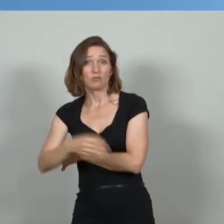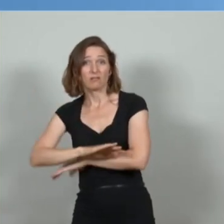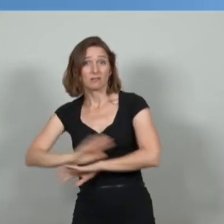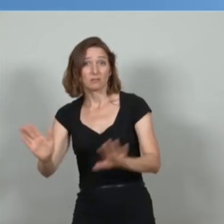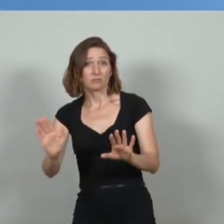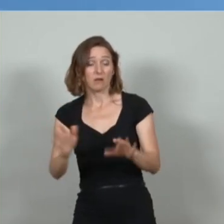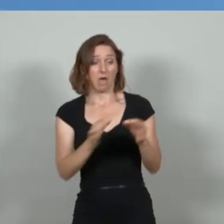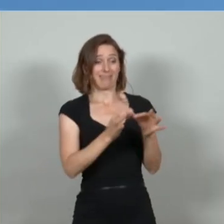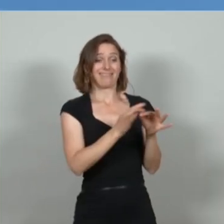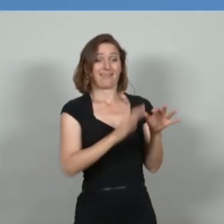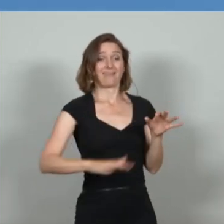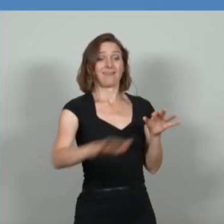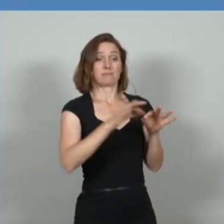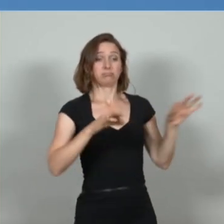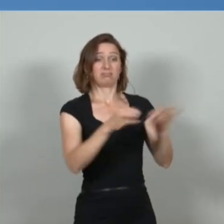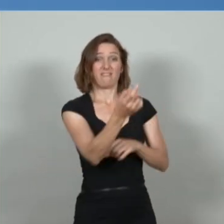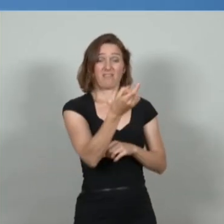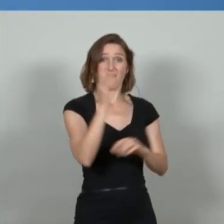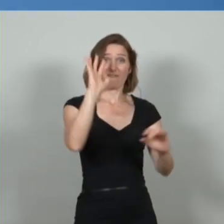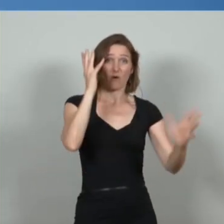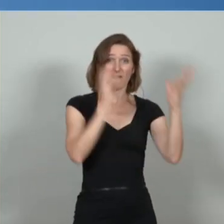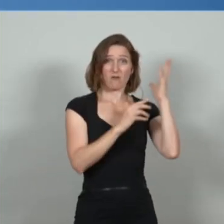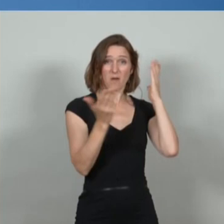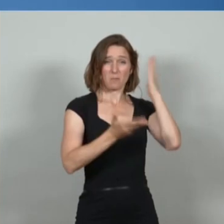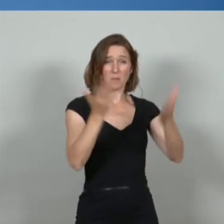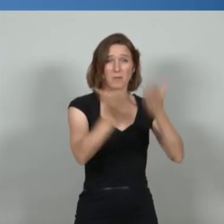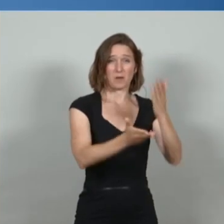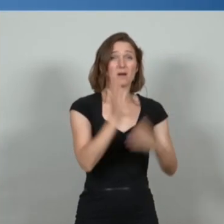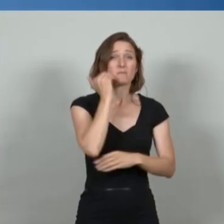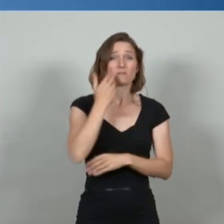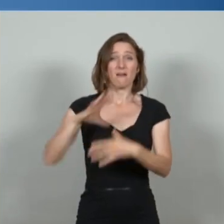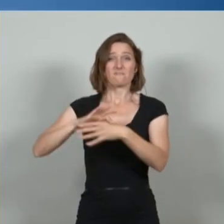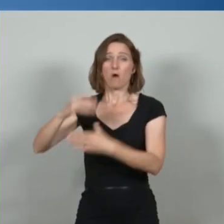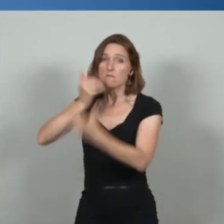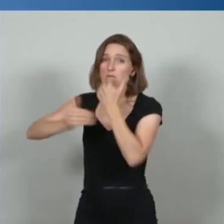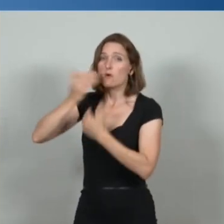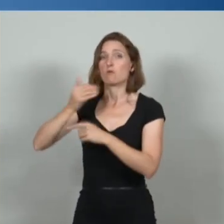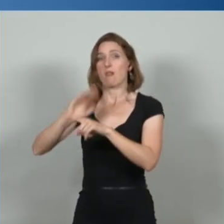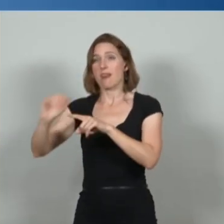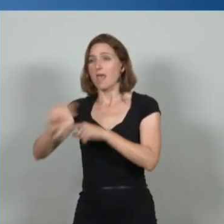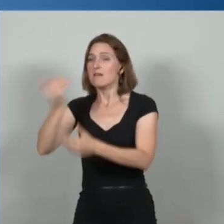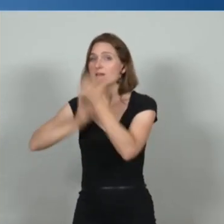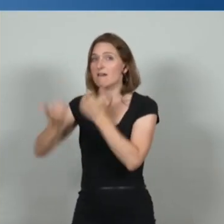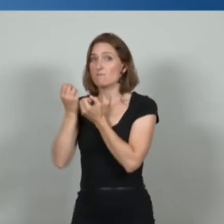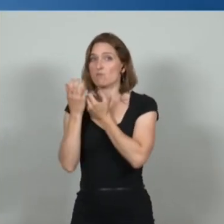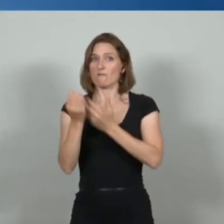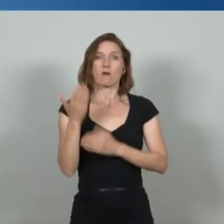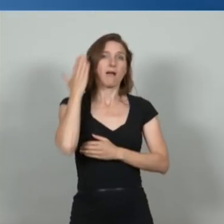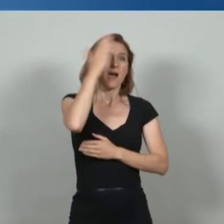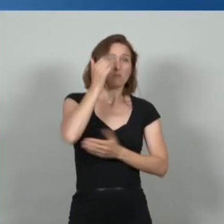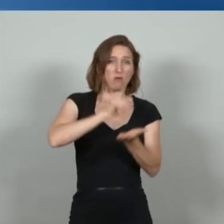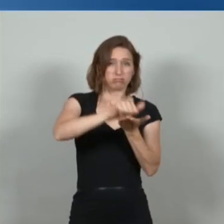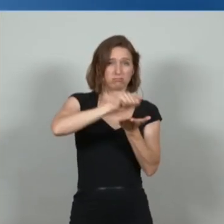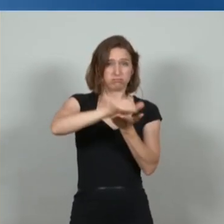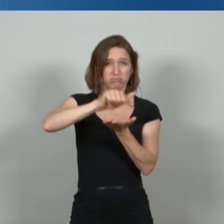la production de viande et de produits laitiers et la principale cause de l'extinction de masse des espèces animales et qu'on constitue